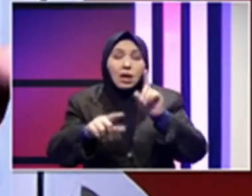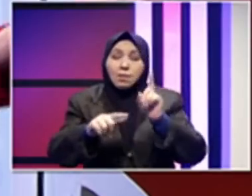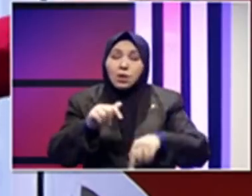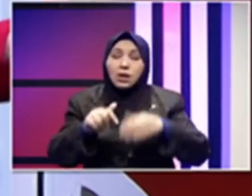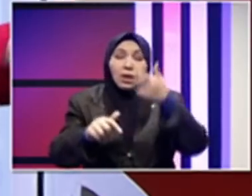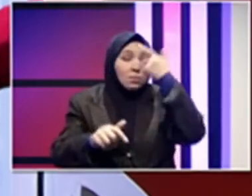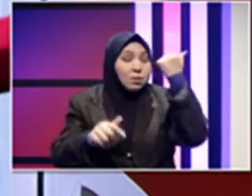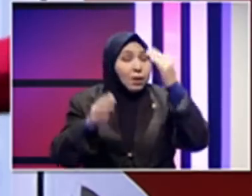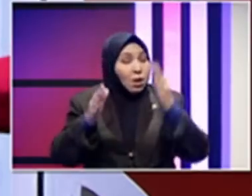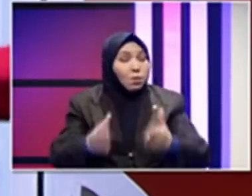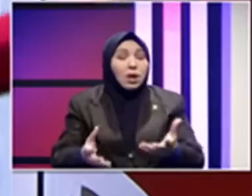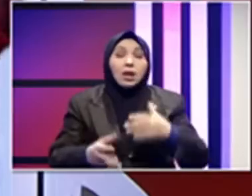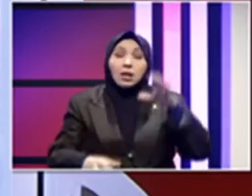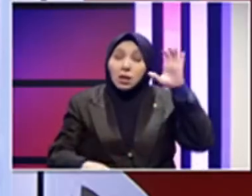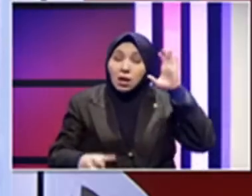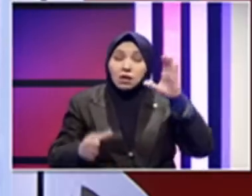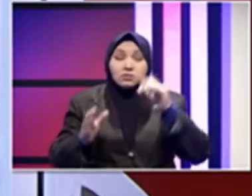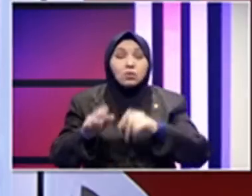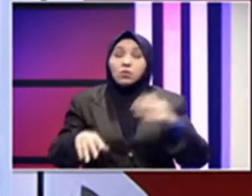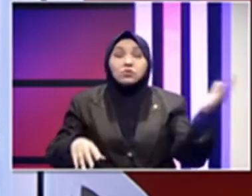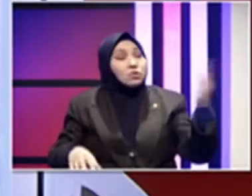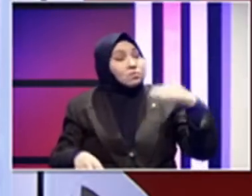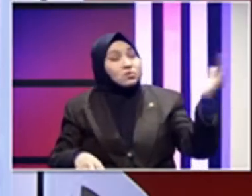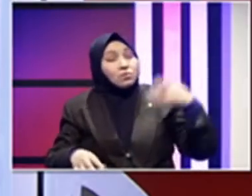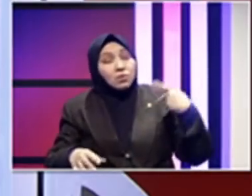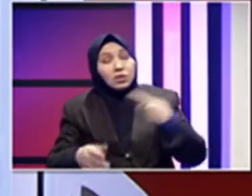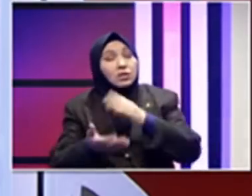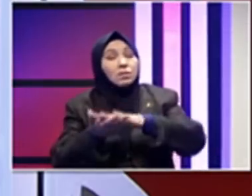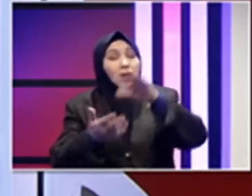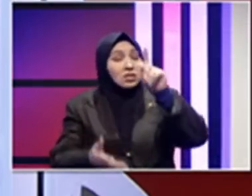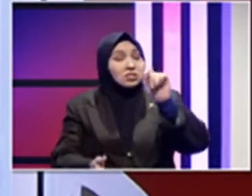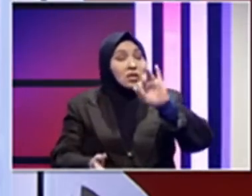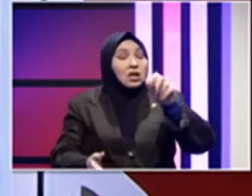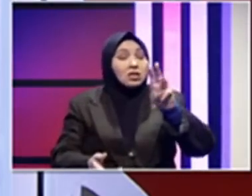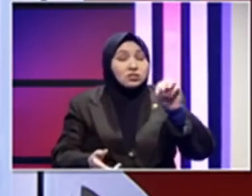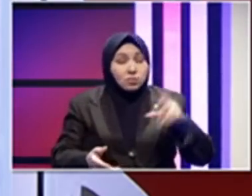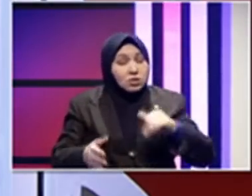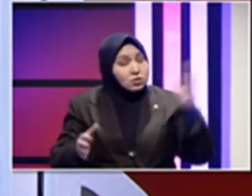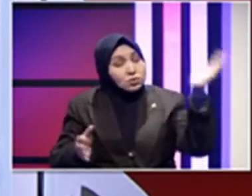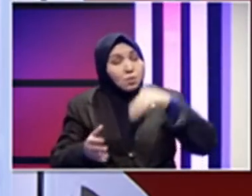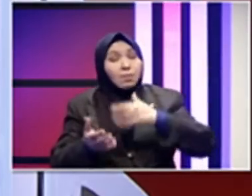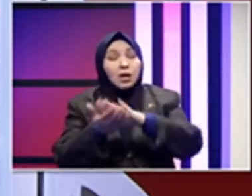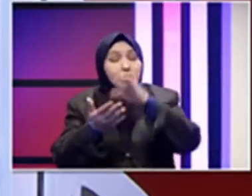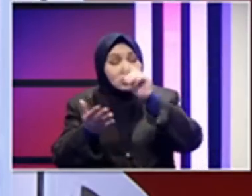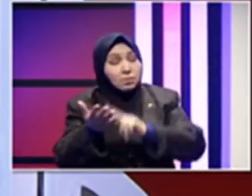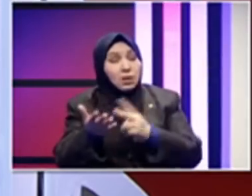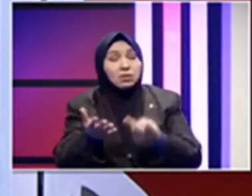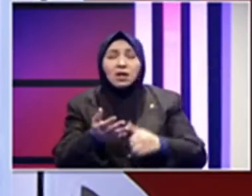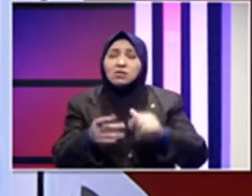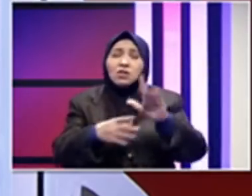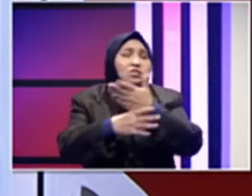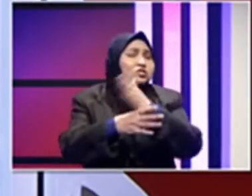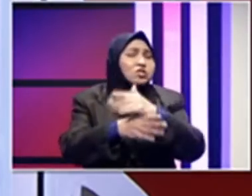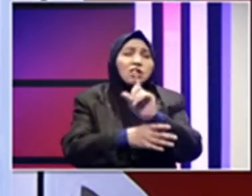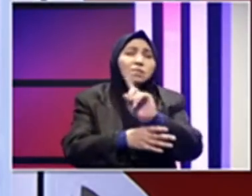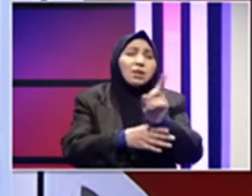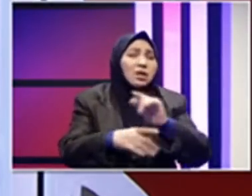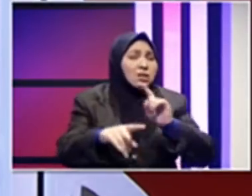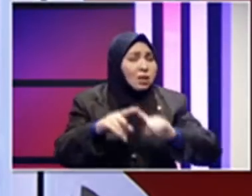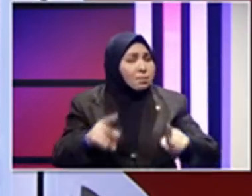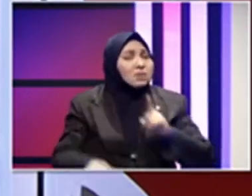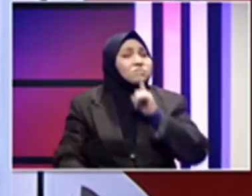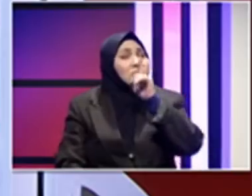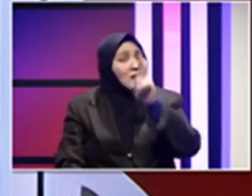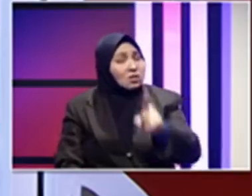katakan kita ustaz, ya, ustaz beritahu jom kita belajar tajwid, jom kita belajar tadabbur, tuan-tuan share di mana-mana, jom, ya. Tetapi